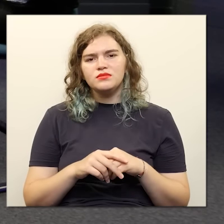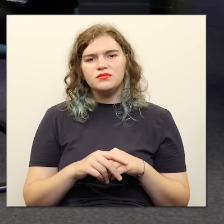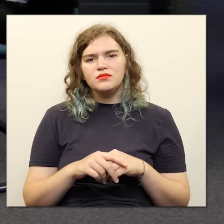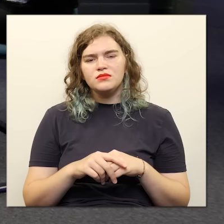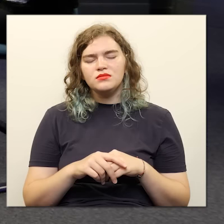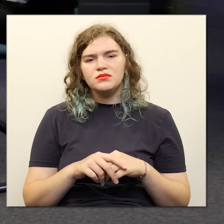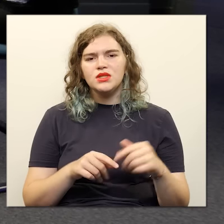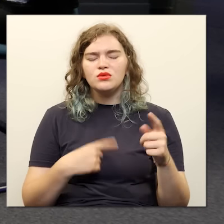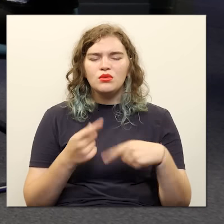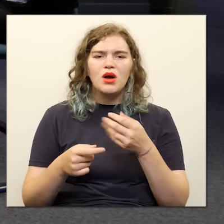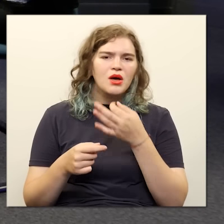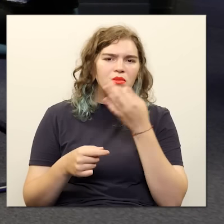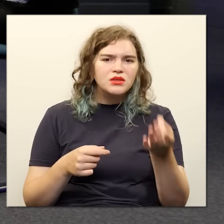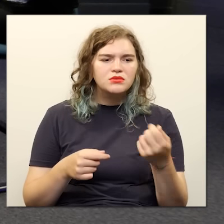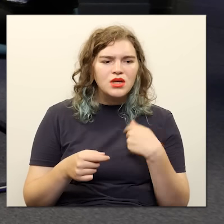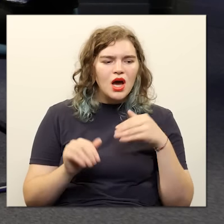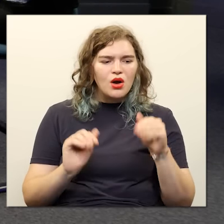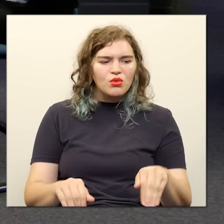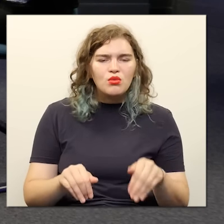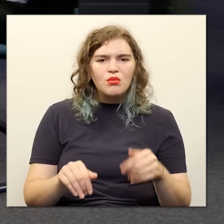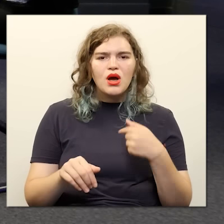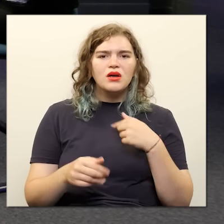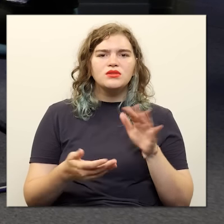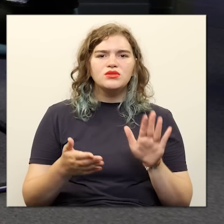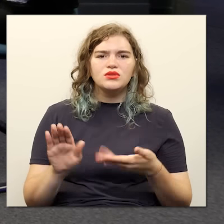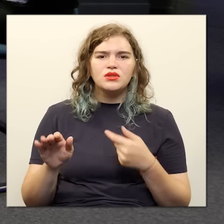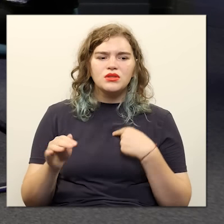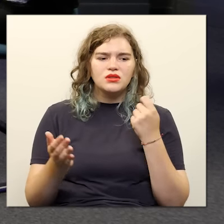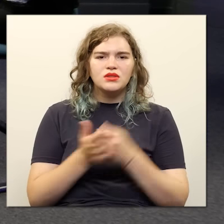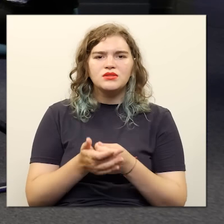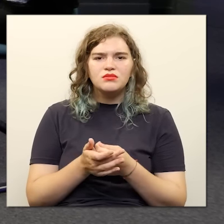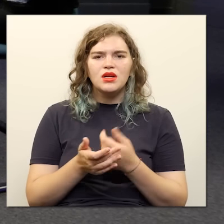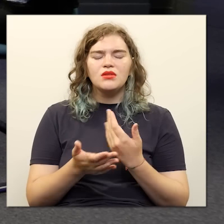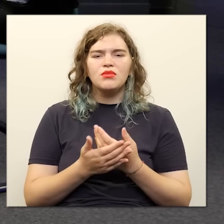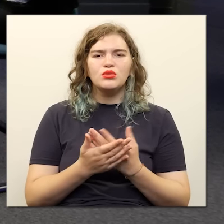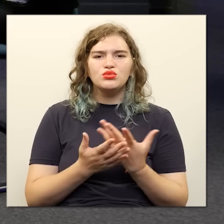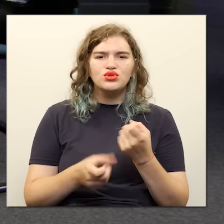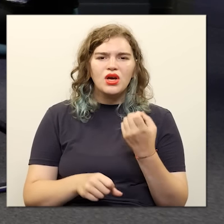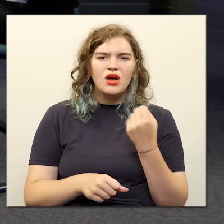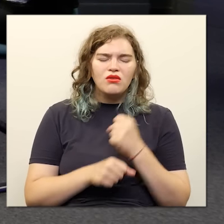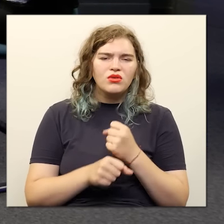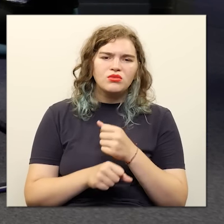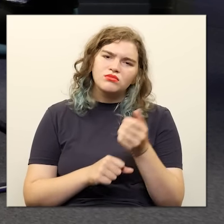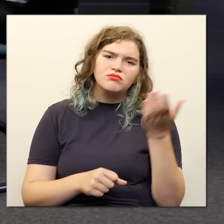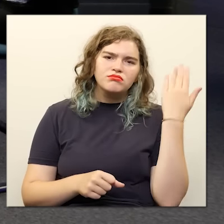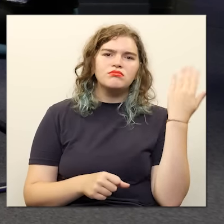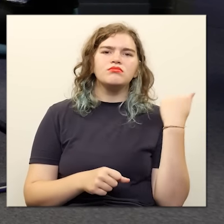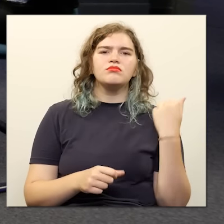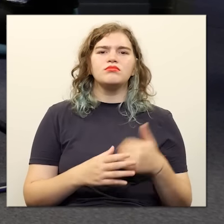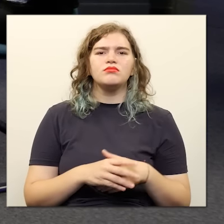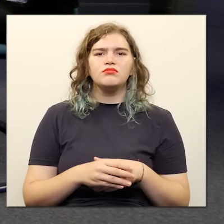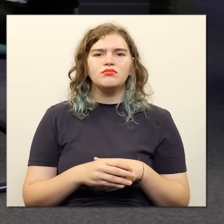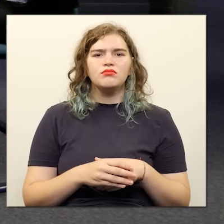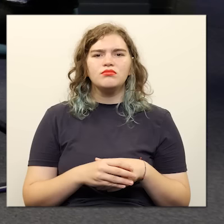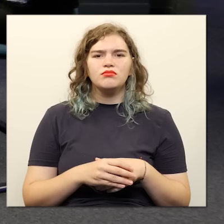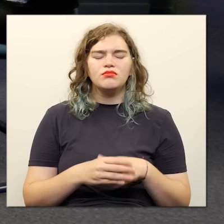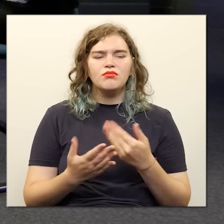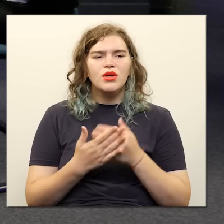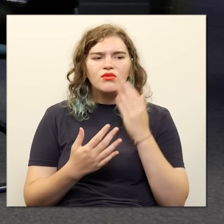Și atunci mi s-a spus, acum începe răsplata pentru ceea ce ai făcut